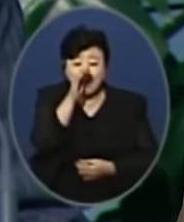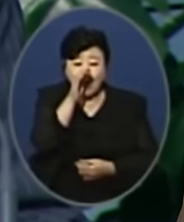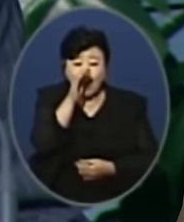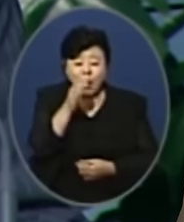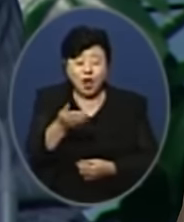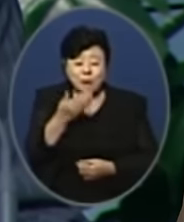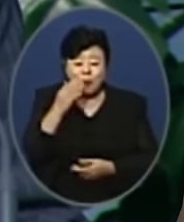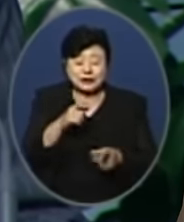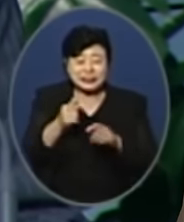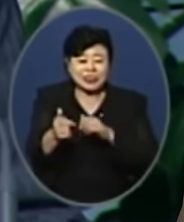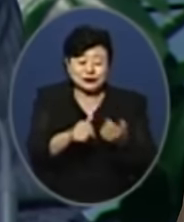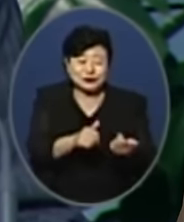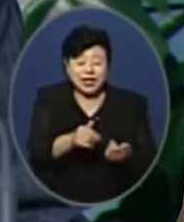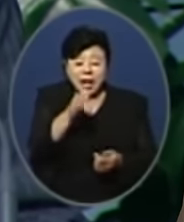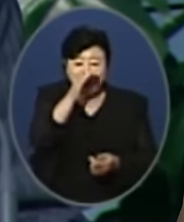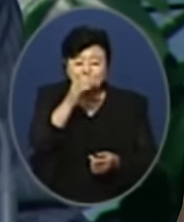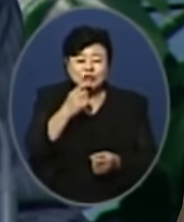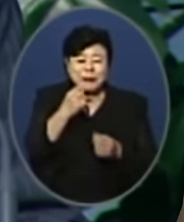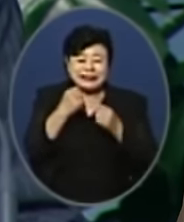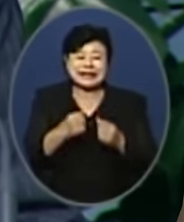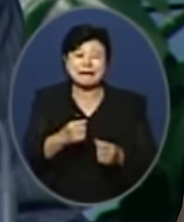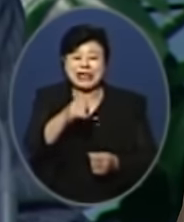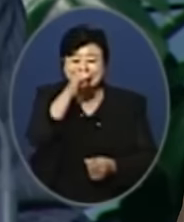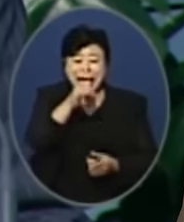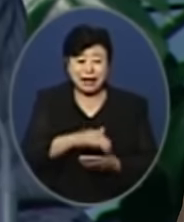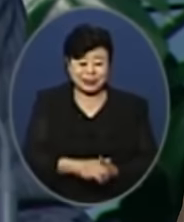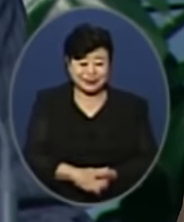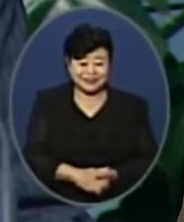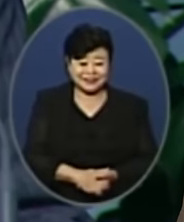먹다 살다 죽는 바보들만 다 살아있다고 합니다.